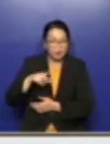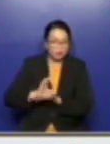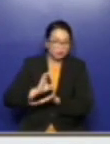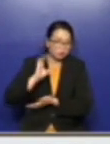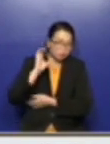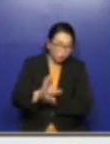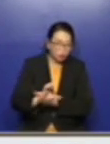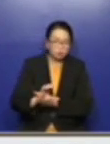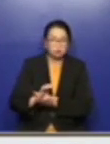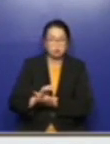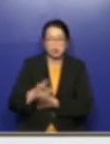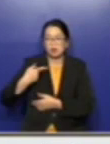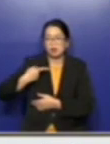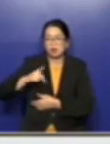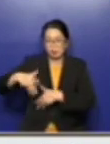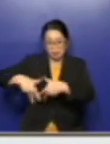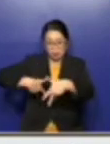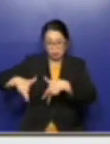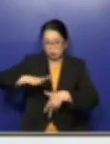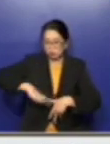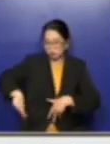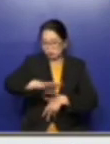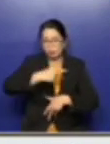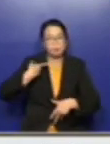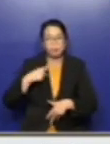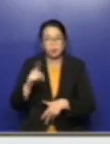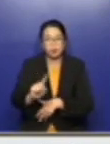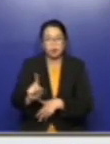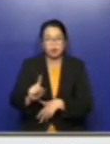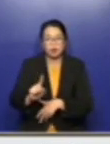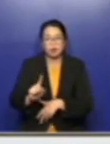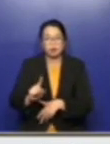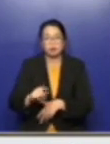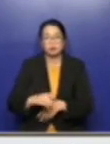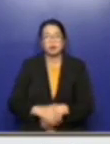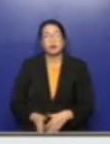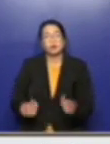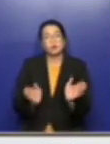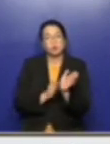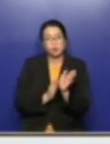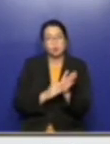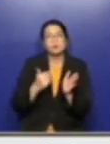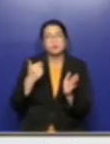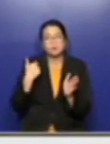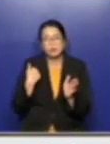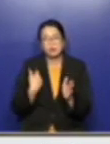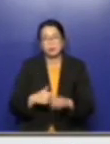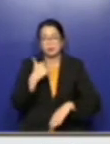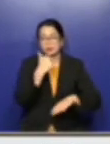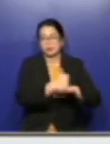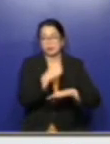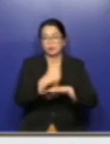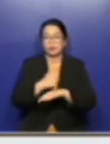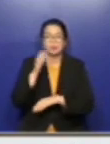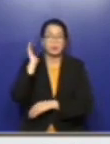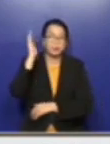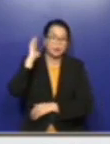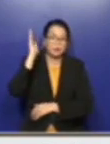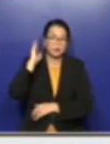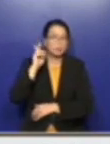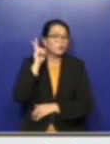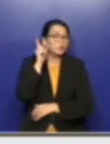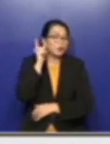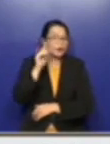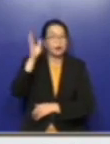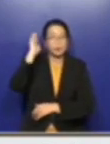ชนอย่างไรครับท่านประธานครับเรื่องที่ผมชมก็มีนะฮะผู้ประกาศหลายท่านเนี่ยท่านต้องรักษาไว้ให้ดีน